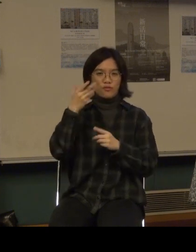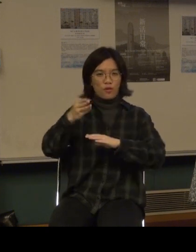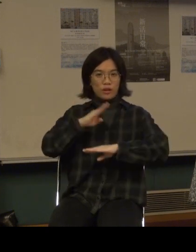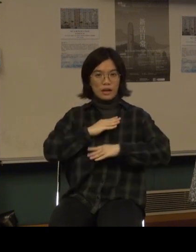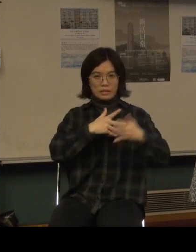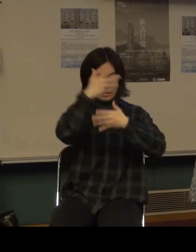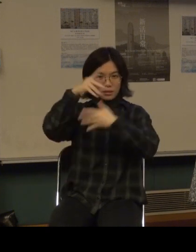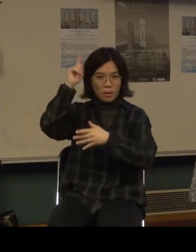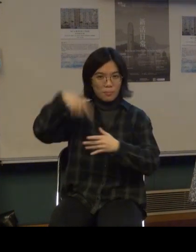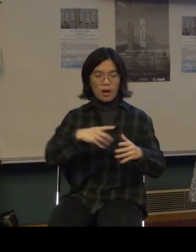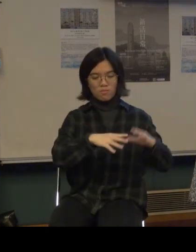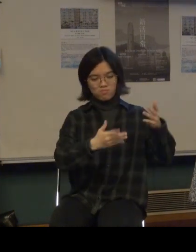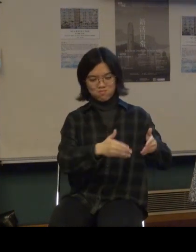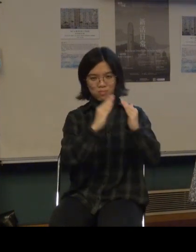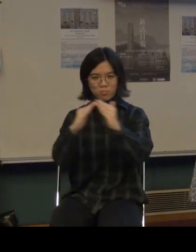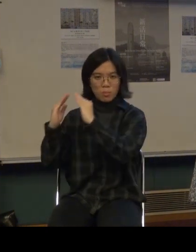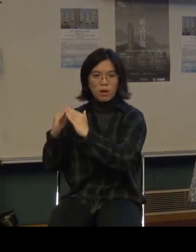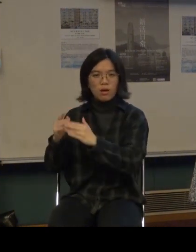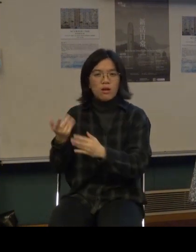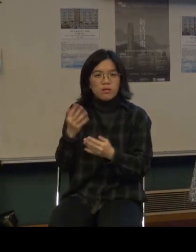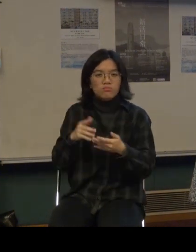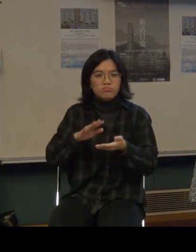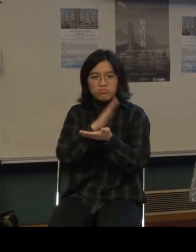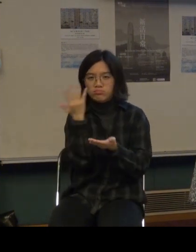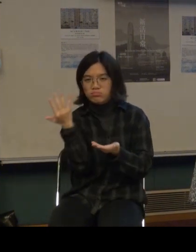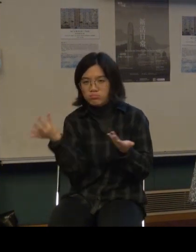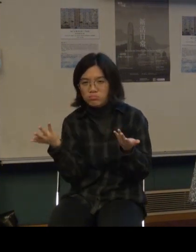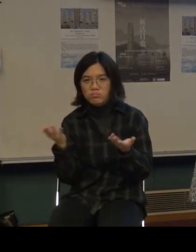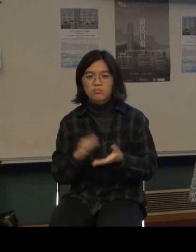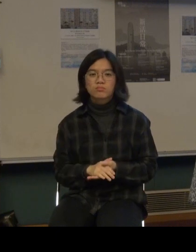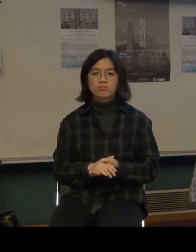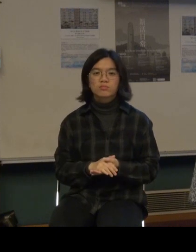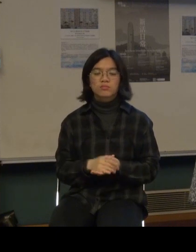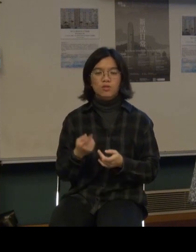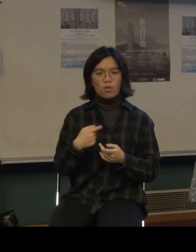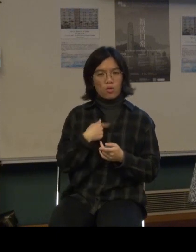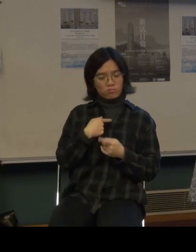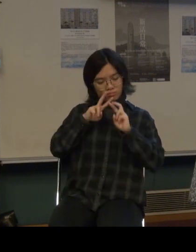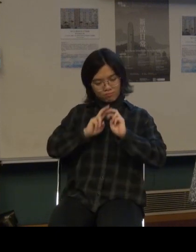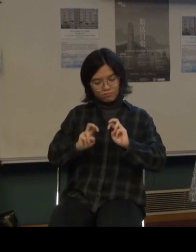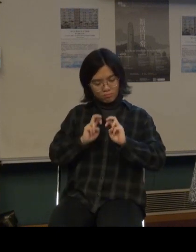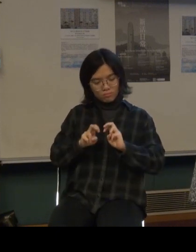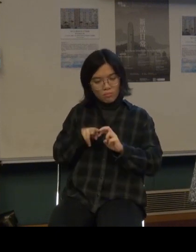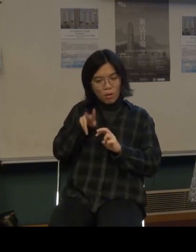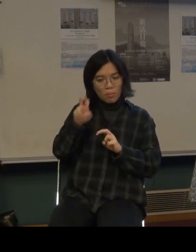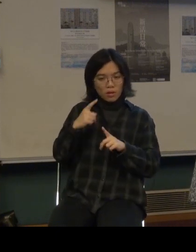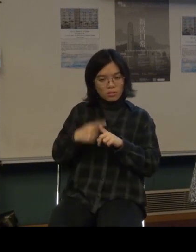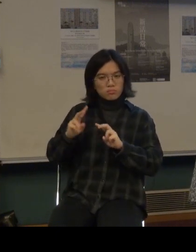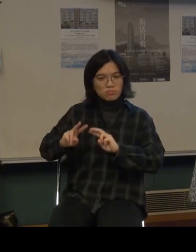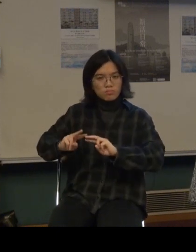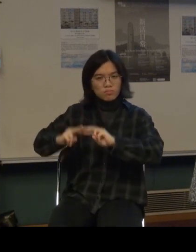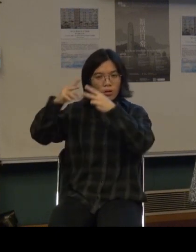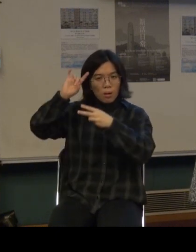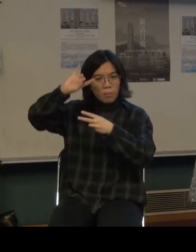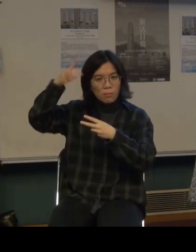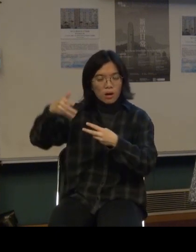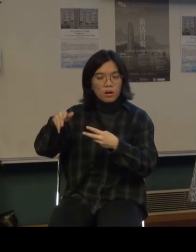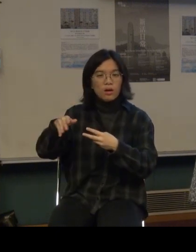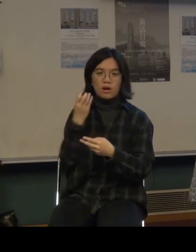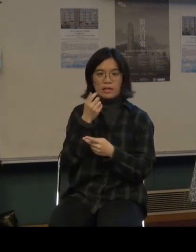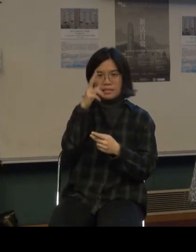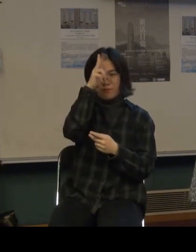築物咧？嗱，我留意到咧呢一個嘅改變咧，其實同咧政府開始去用石屎係用